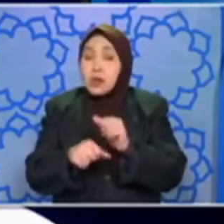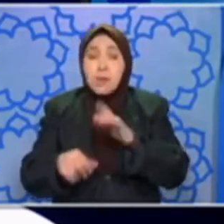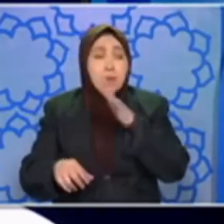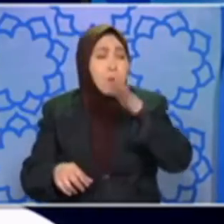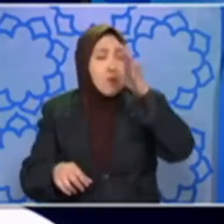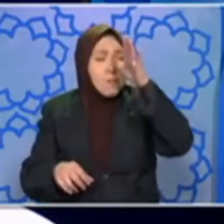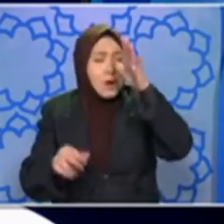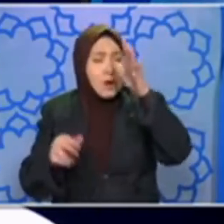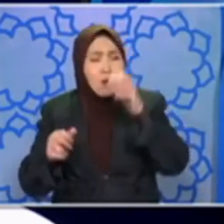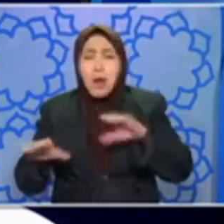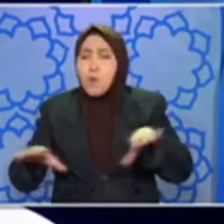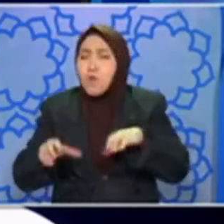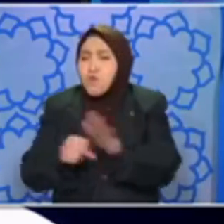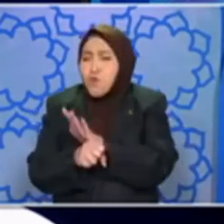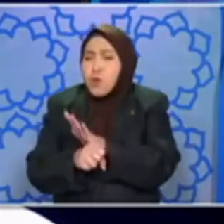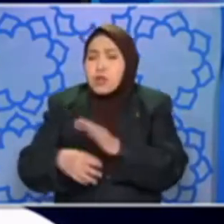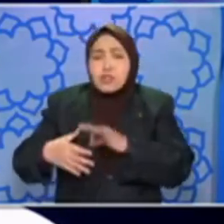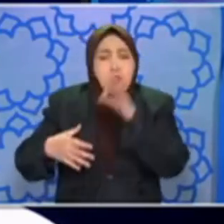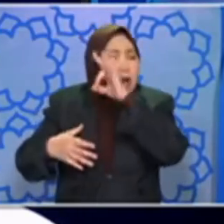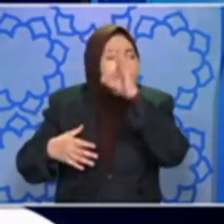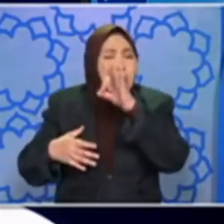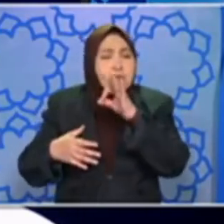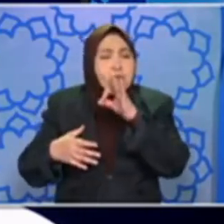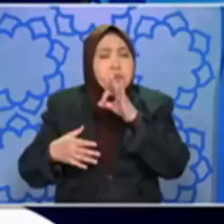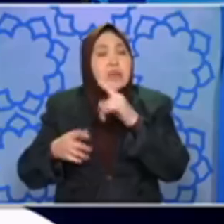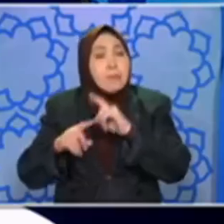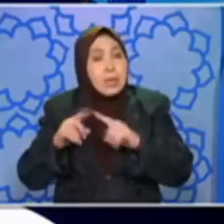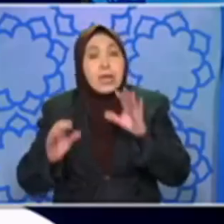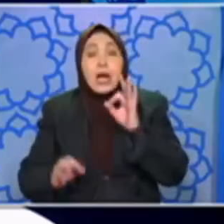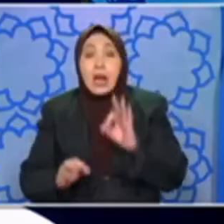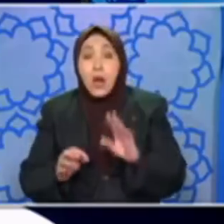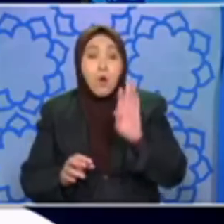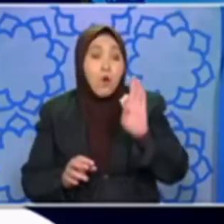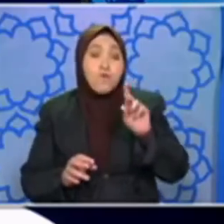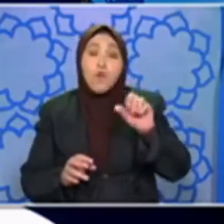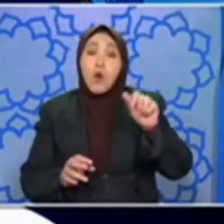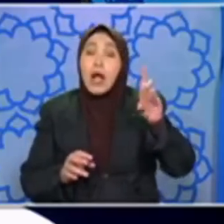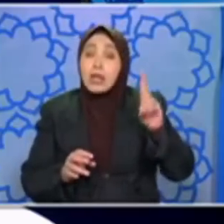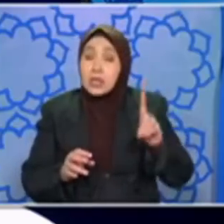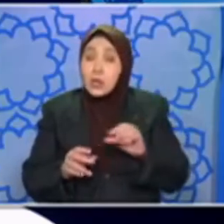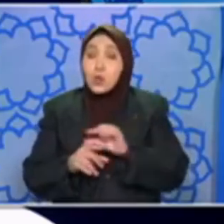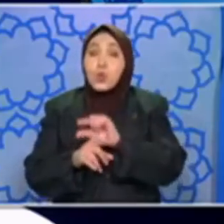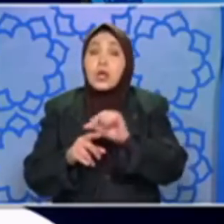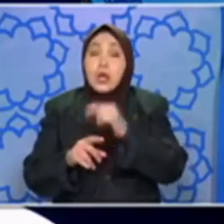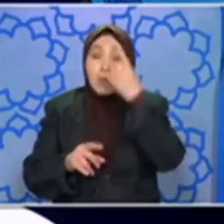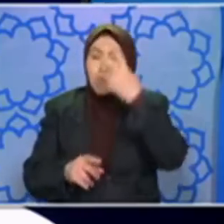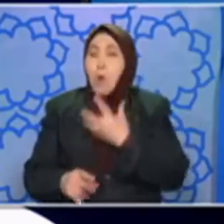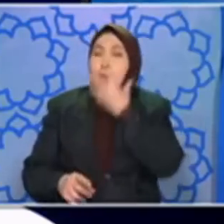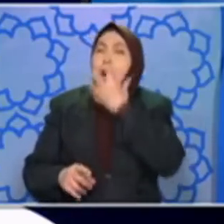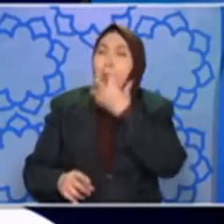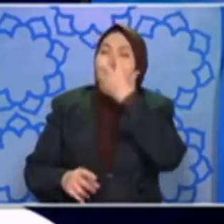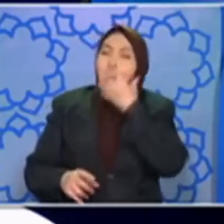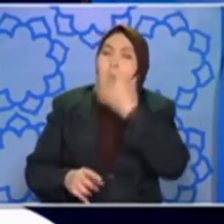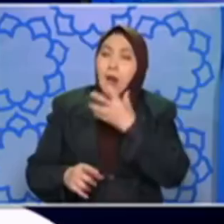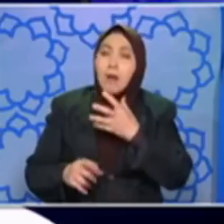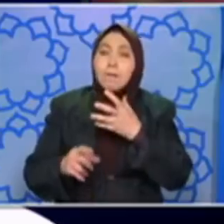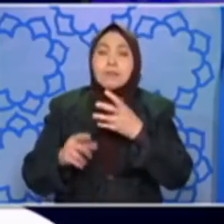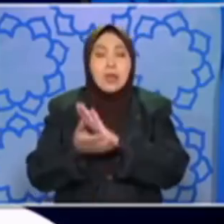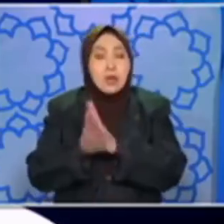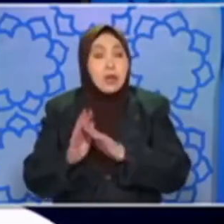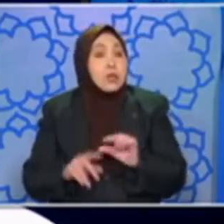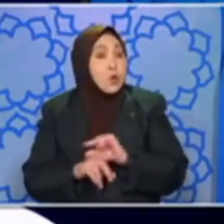kerja dengan penuh semangat. Ya, penuh semangat. Tapi kalau katakan fuad ini digunakan untuk marah, Zat. Orang marah, dia guna